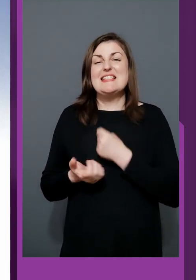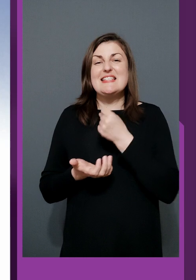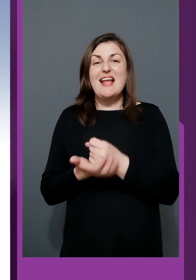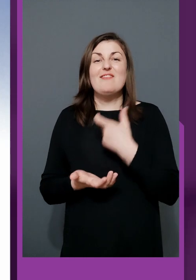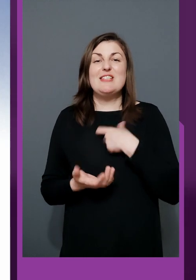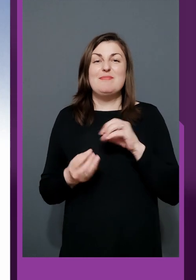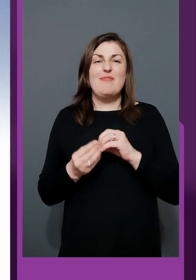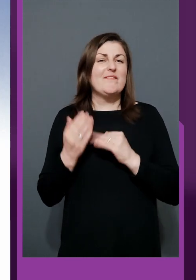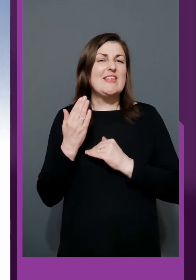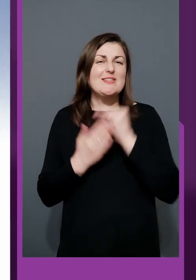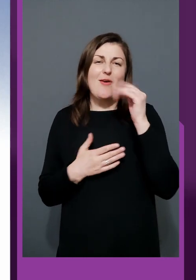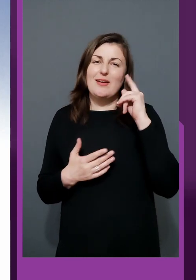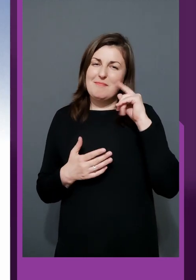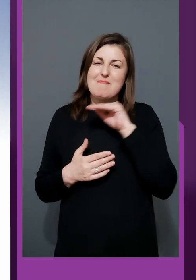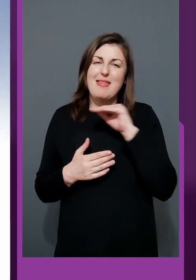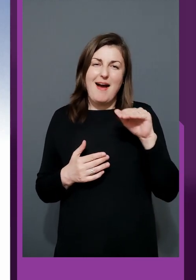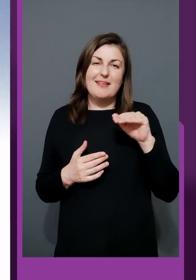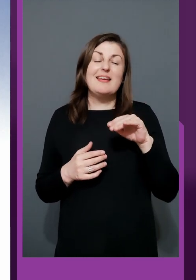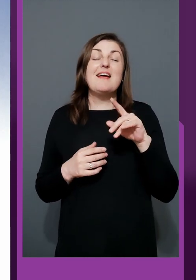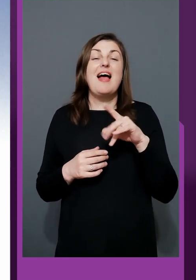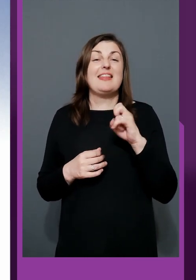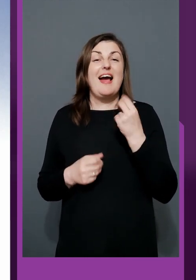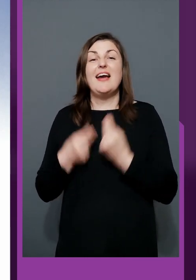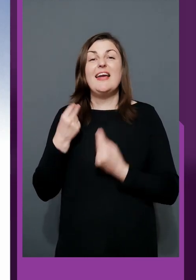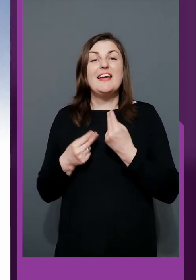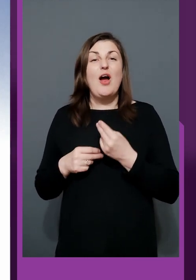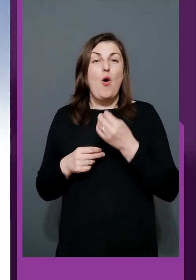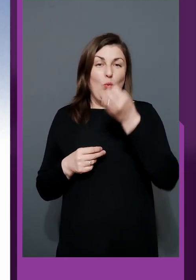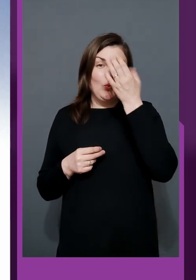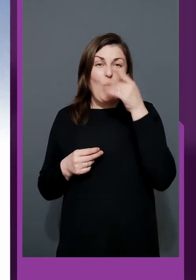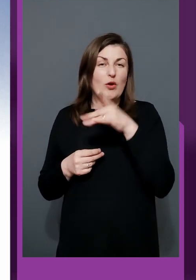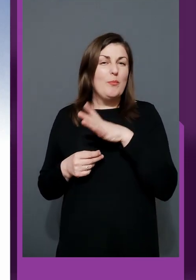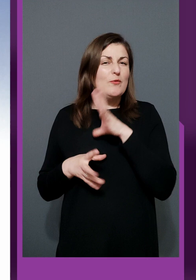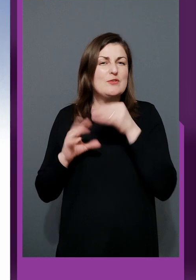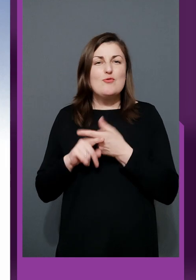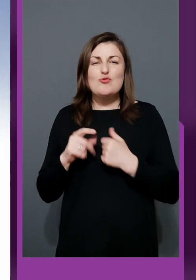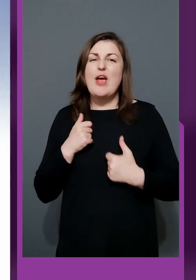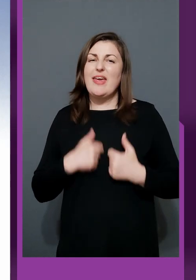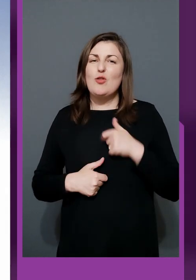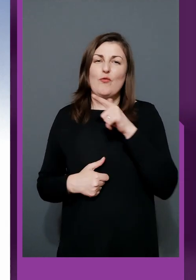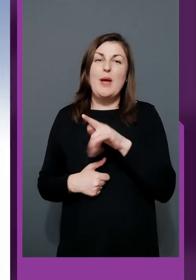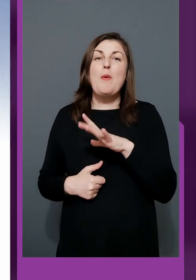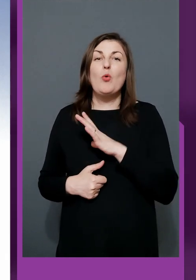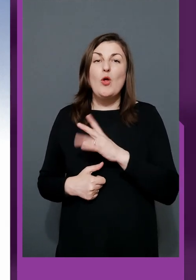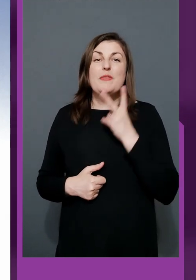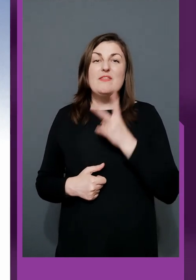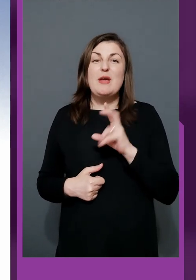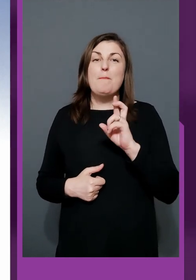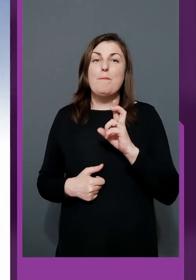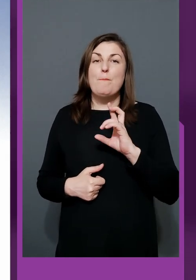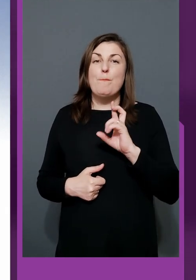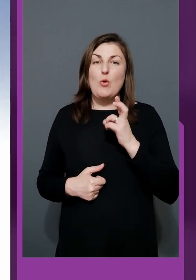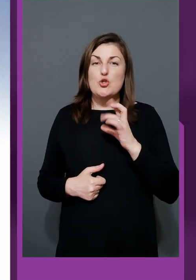собі ті самі високі планки так тому що на іграх у Токіо Все було дуже гідно в тебе було дві